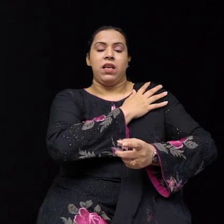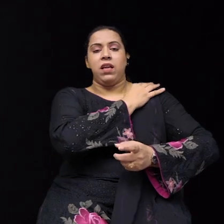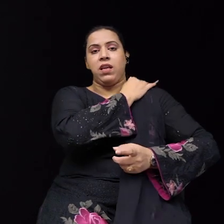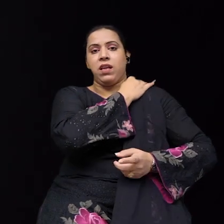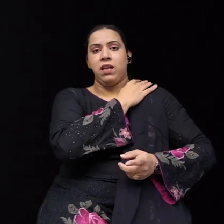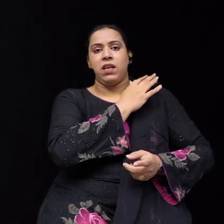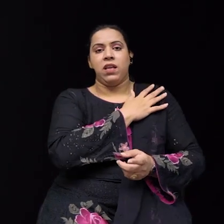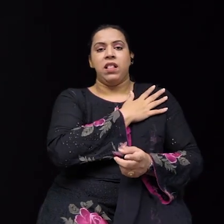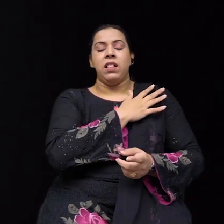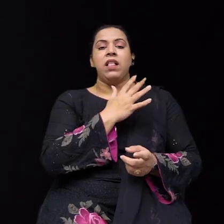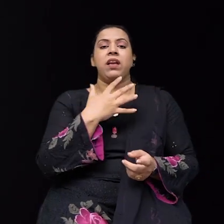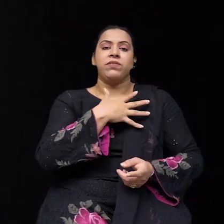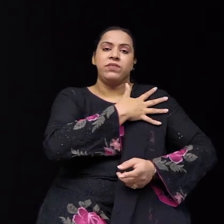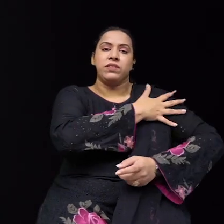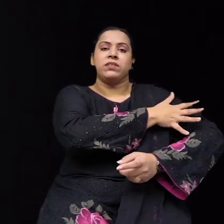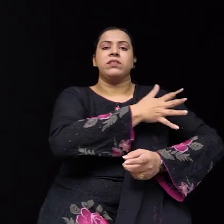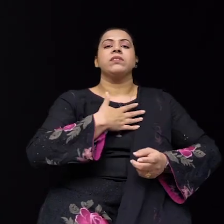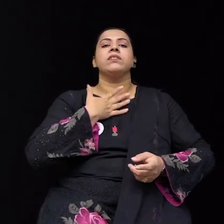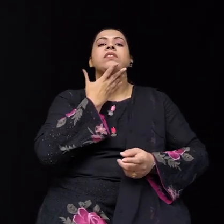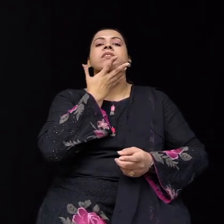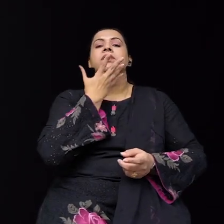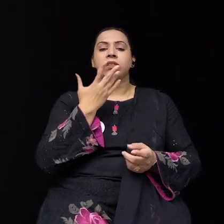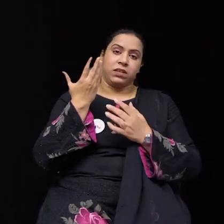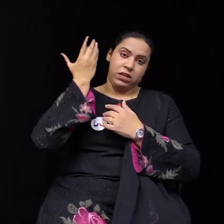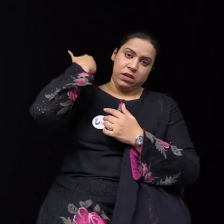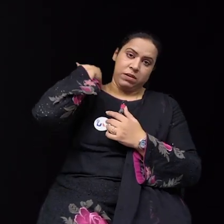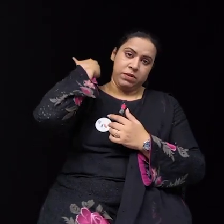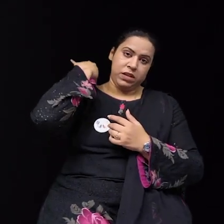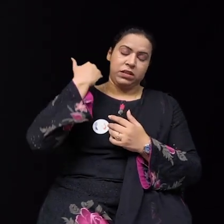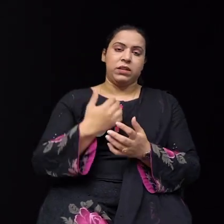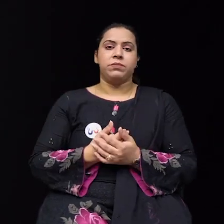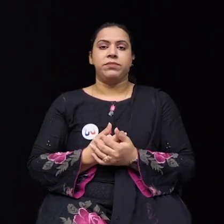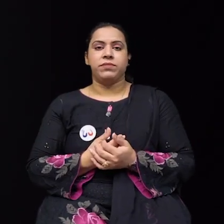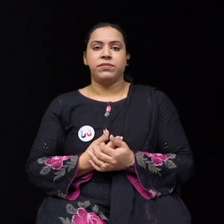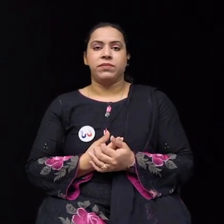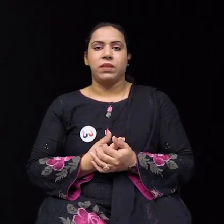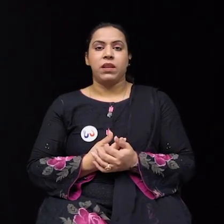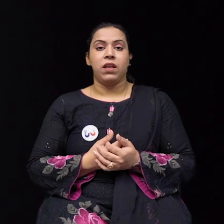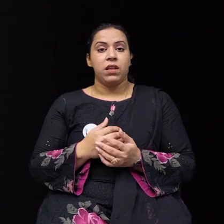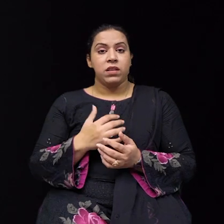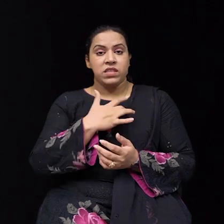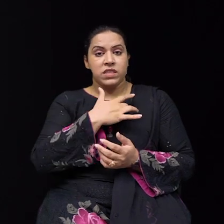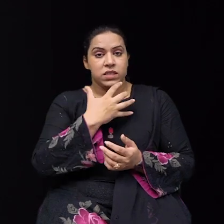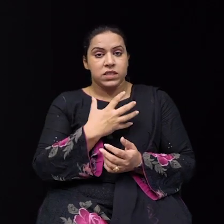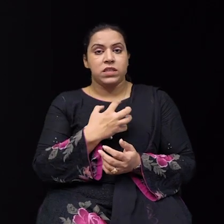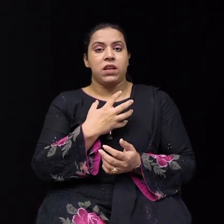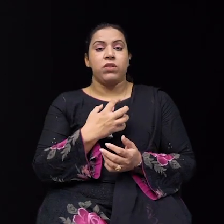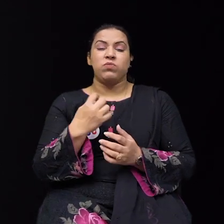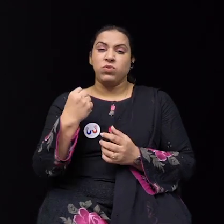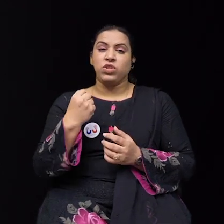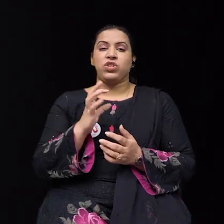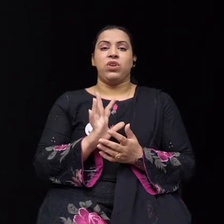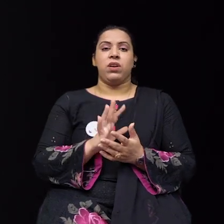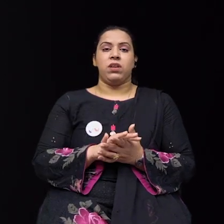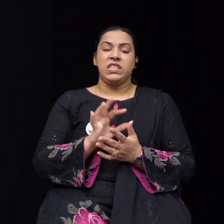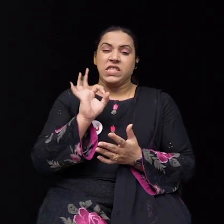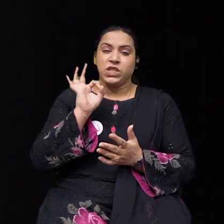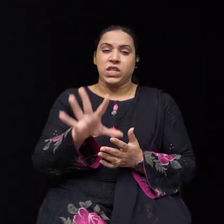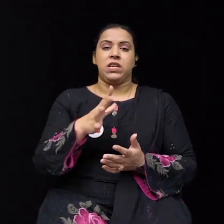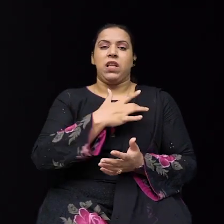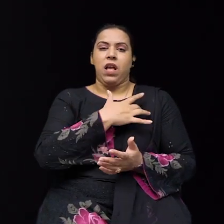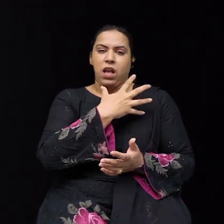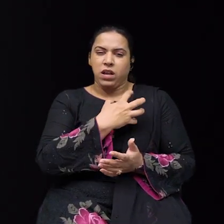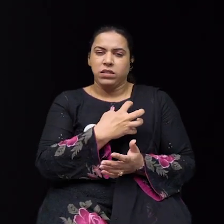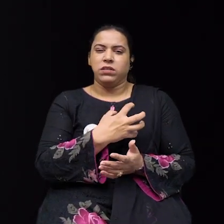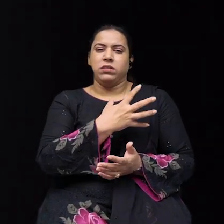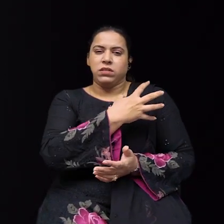کی طرف جاتی ہے، مگر دائیں بازو کی طرف بھی جا سکتی ہے، کمر کے پچھلے حصے کی طرف جا سکتی ہے. سو دردیں بہت سٹرونگ ہوتی ہیں اور بہت